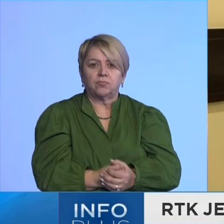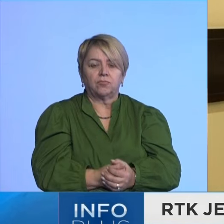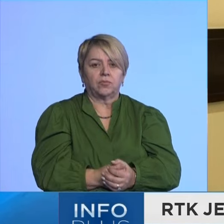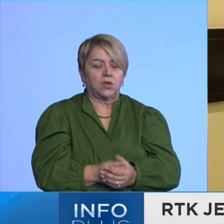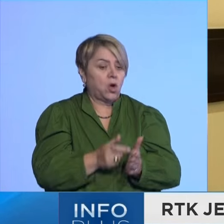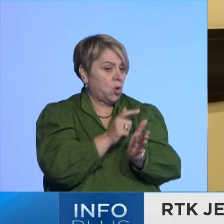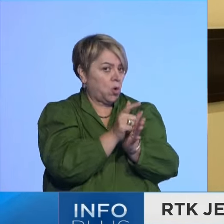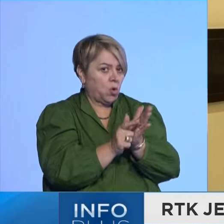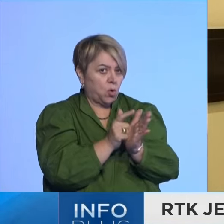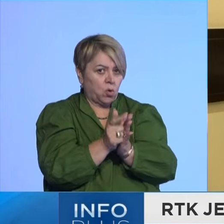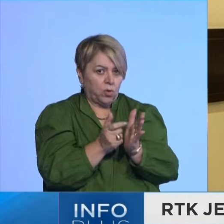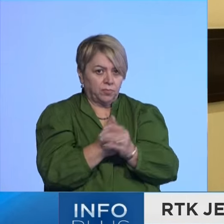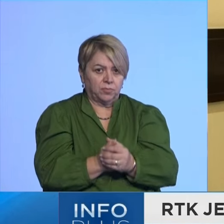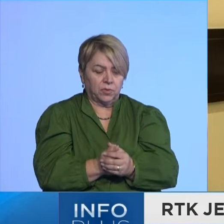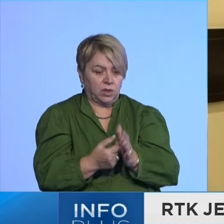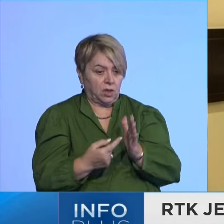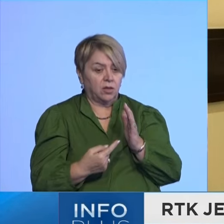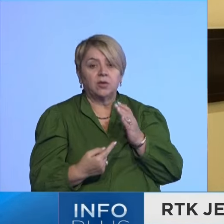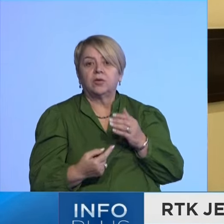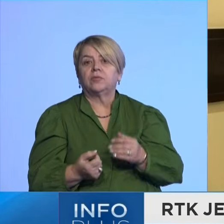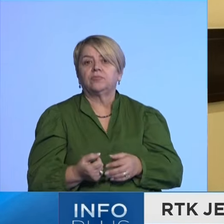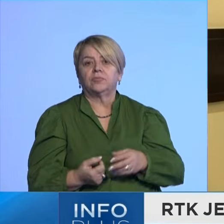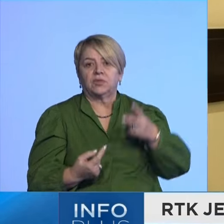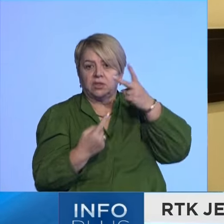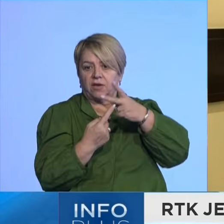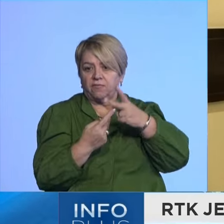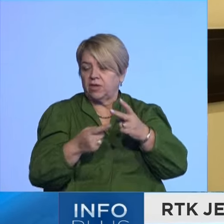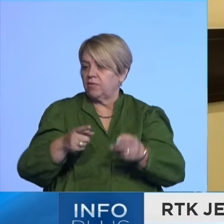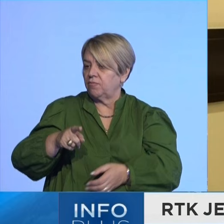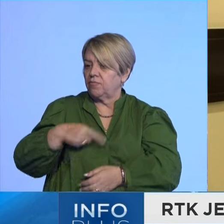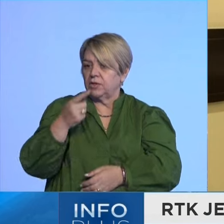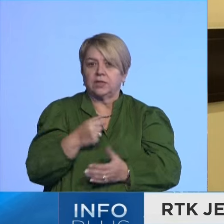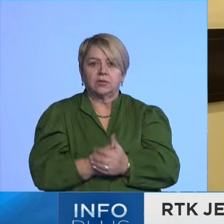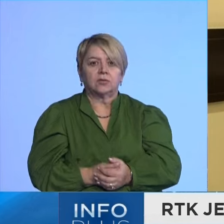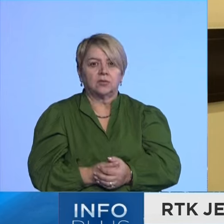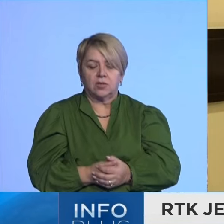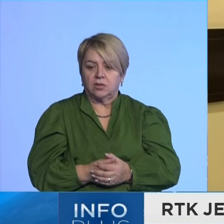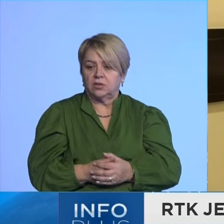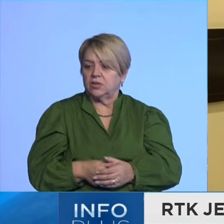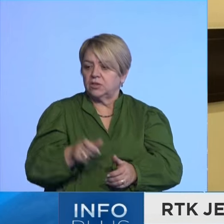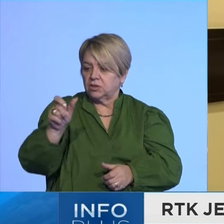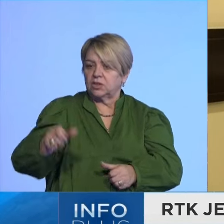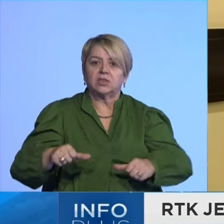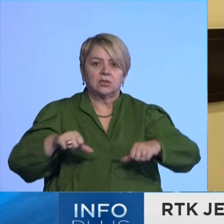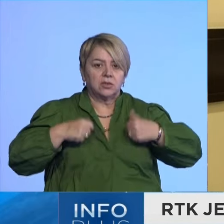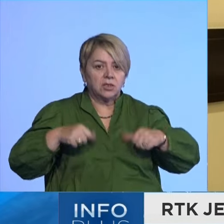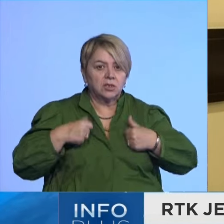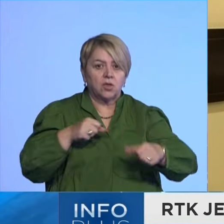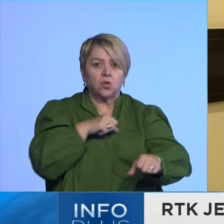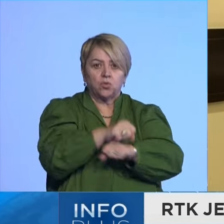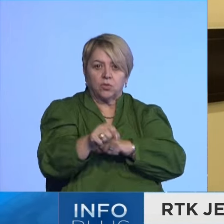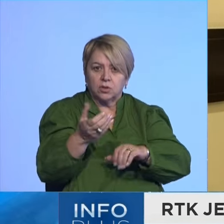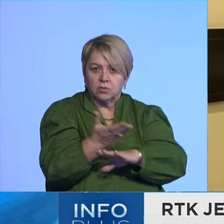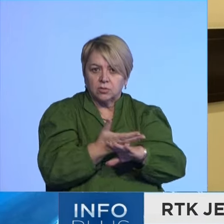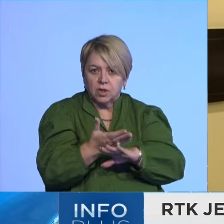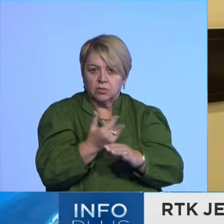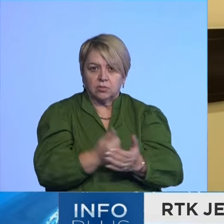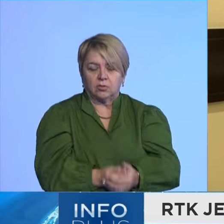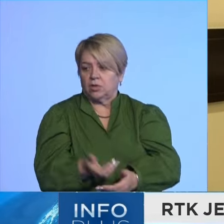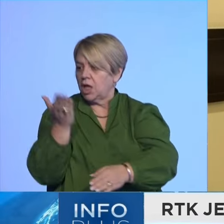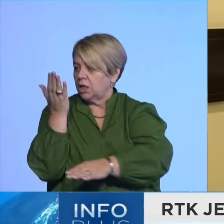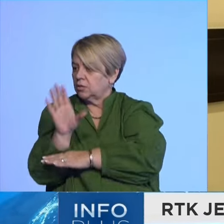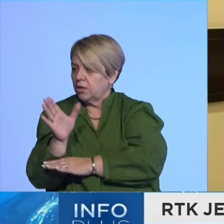kohë kur në ekran fliste, një mbjetuar e dhunës seksuale e